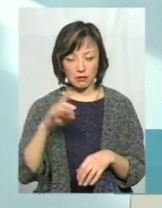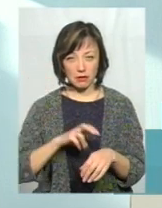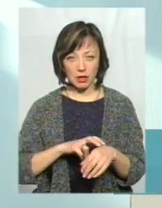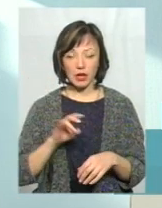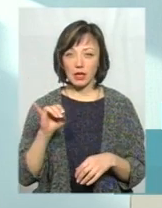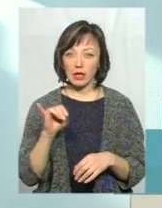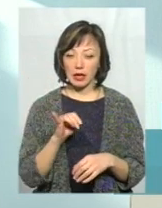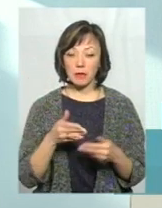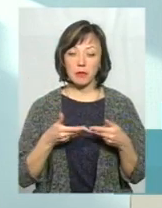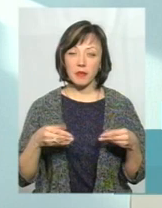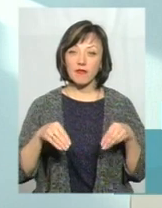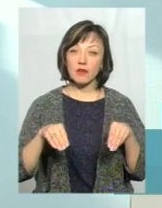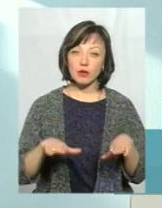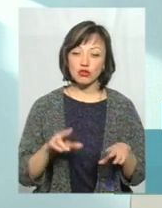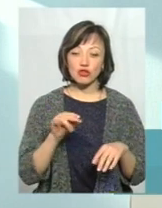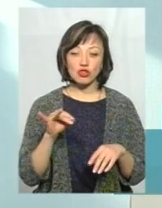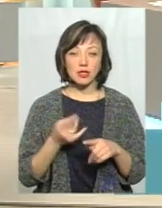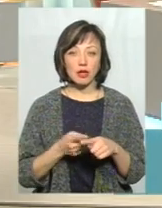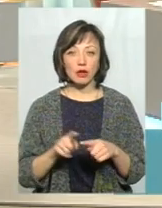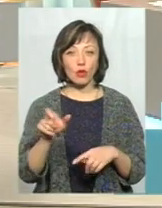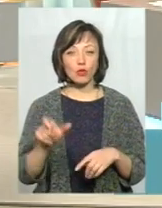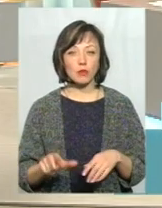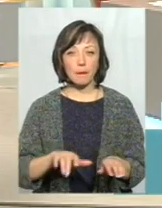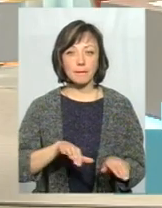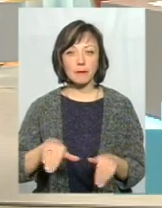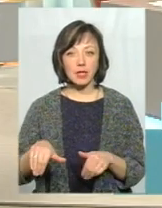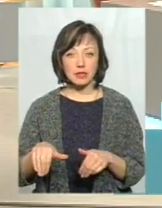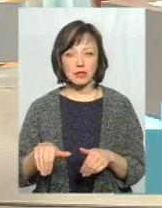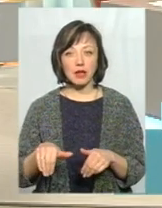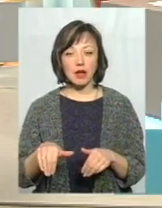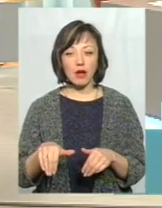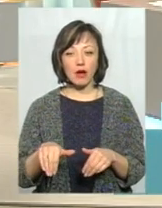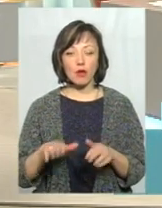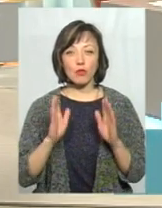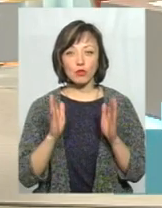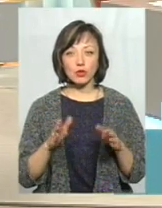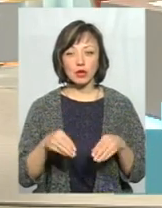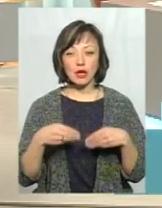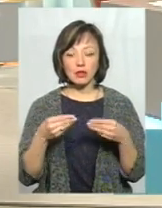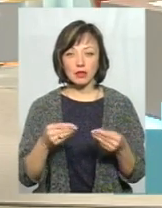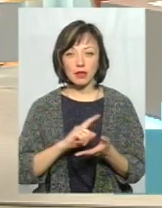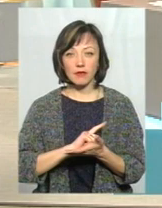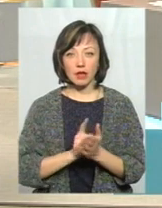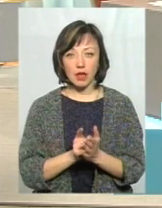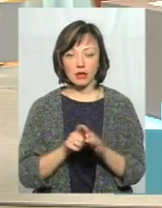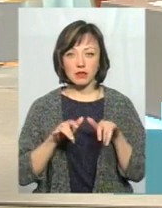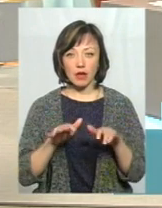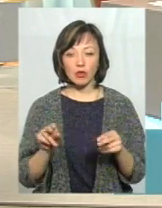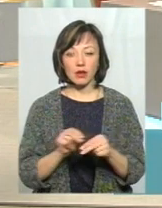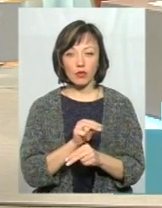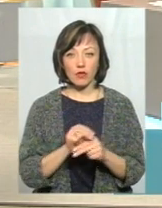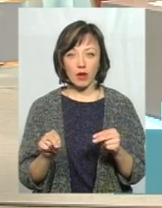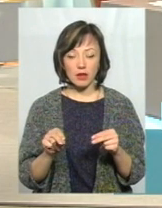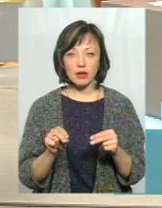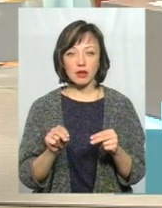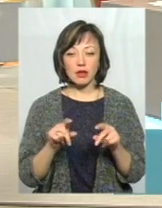вже ми вирішуємо, чи дана особа після того, які будуть надані невідкладні заходи в лікувальній